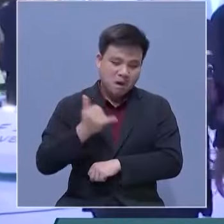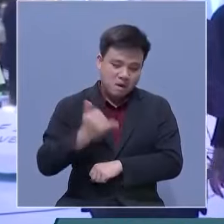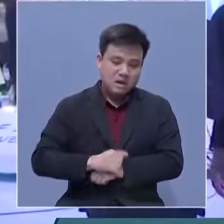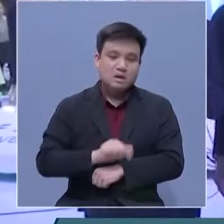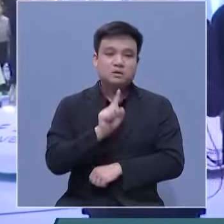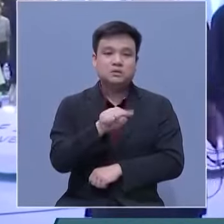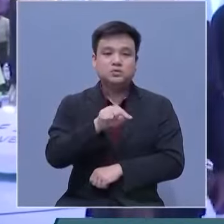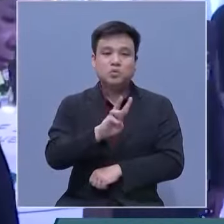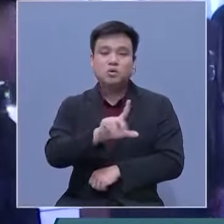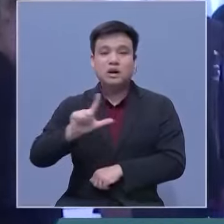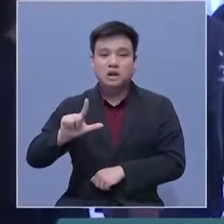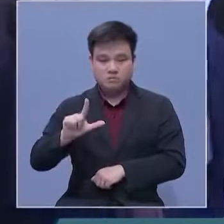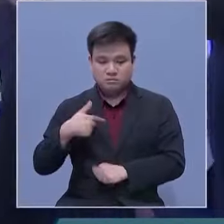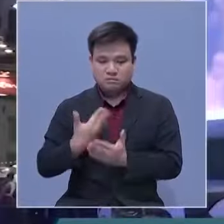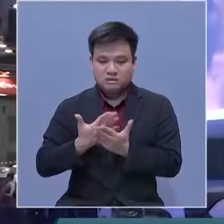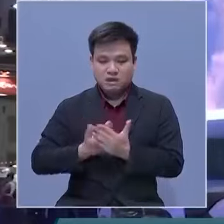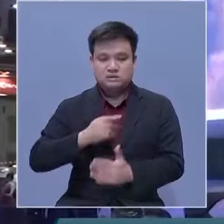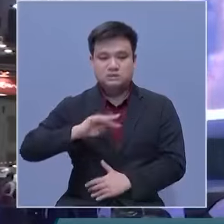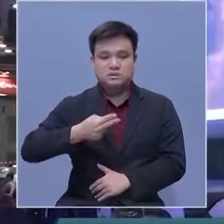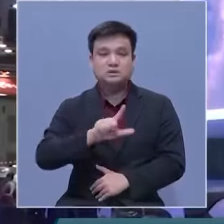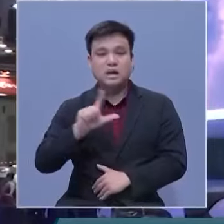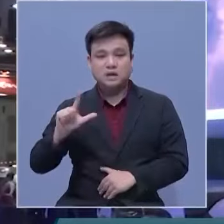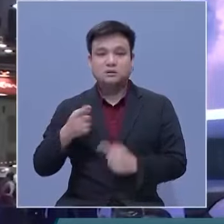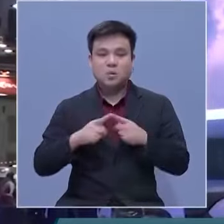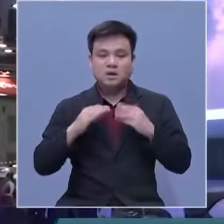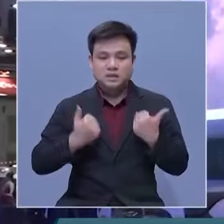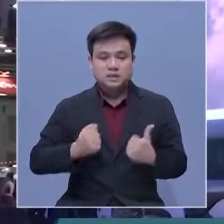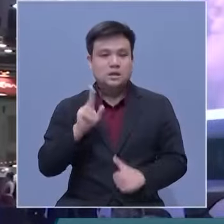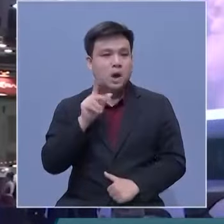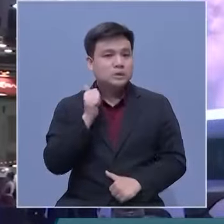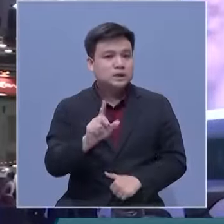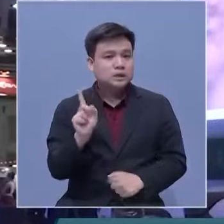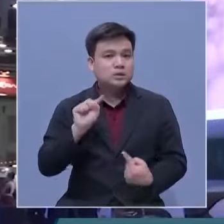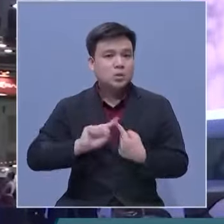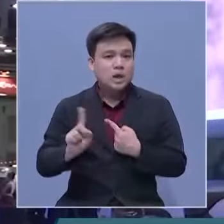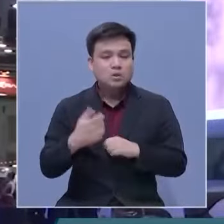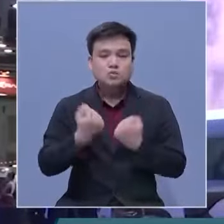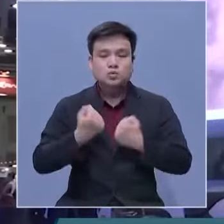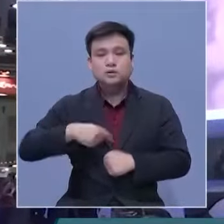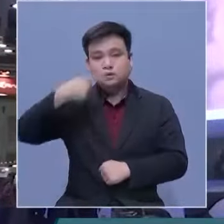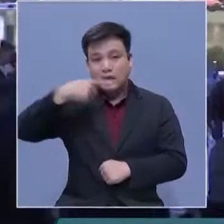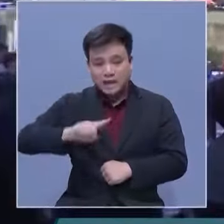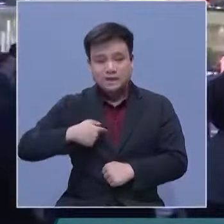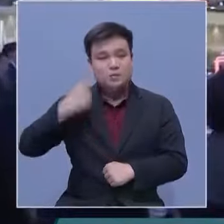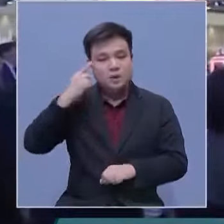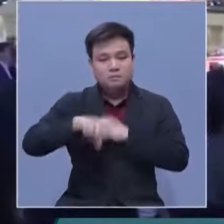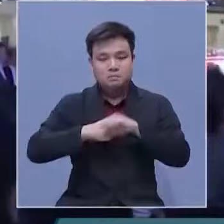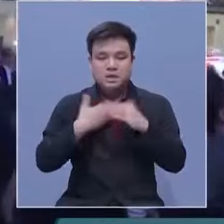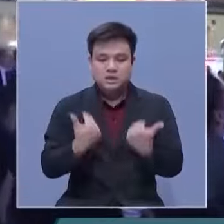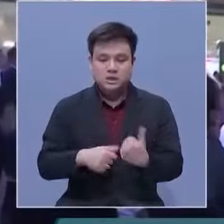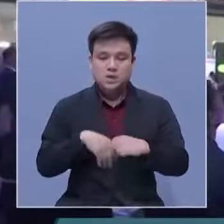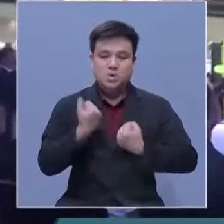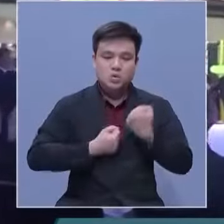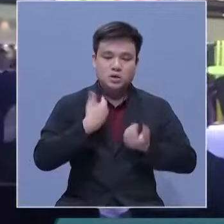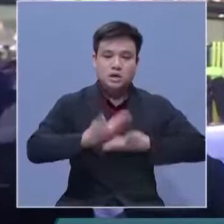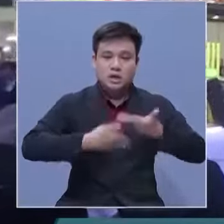รายได้กว่า 40,000 ล้านบาทค่ะถือเป็นสัญญาณที่ดีของอุตสาหกรรมยานยนต์ไทยนะคะที่ตั้งเป้าว่าปีนี้จะมียอดจำหน่ายรถยนต์ทั่วประเ